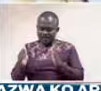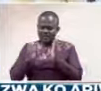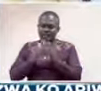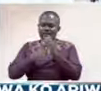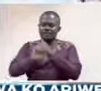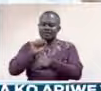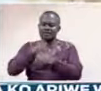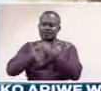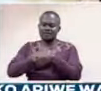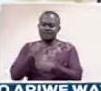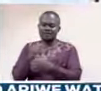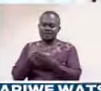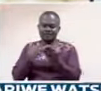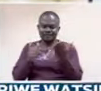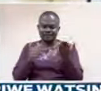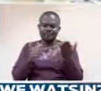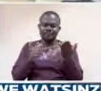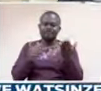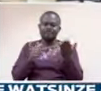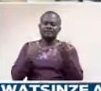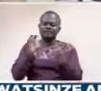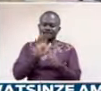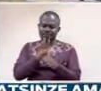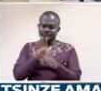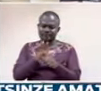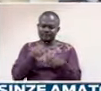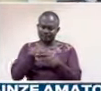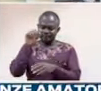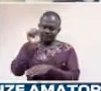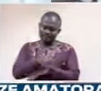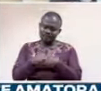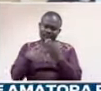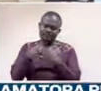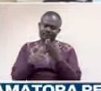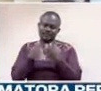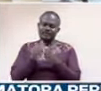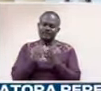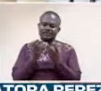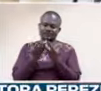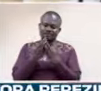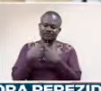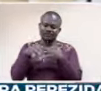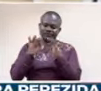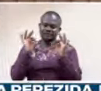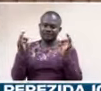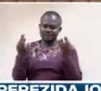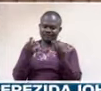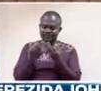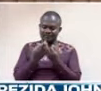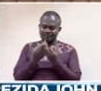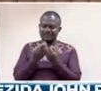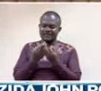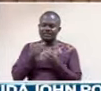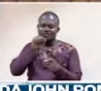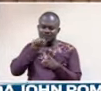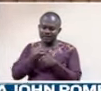ibikorwa bya Kiliziya cyane cyane mu kurushaho kurema umuryango wunze ubumwe wa